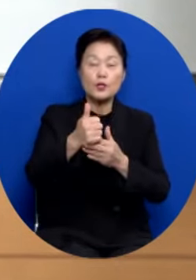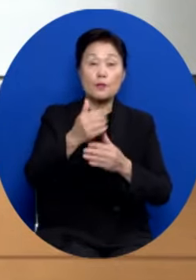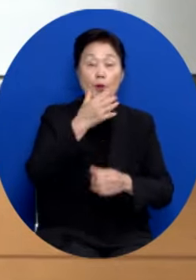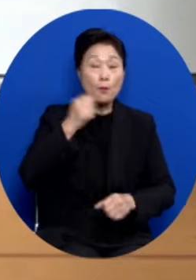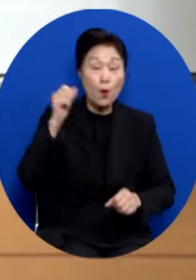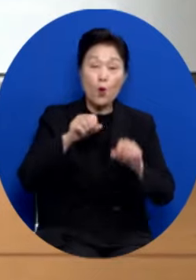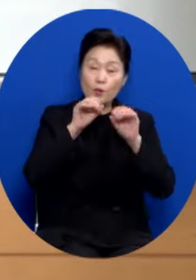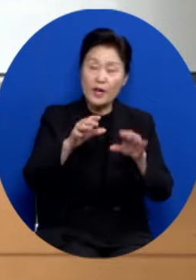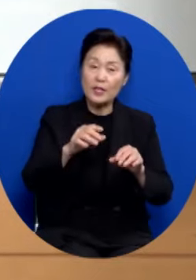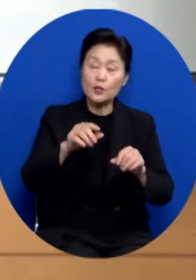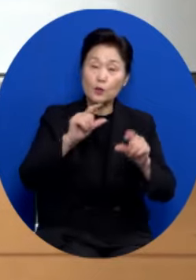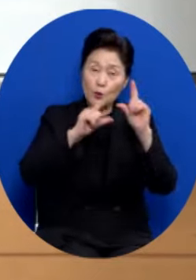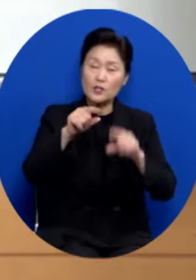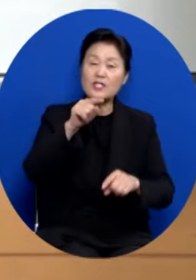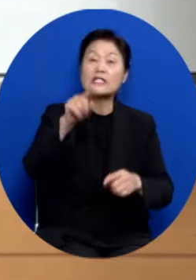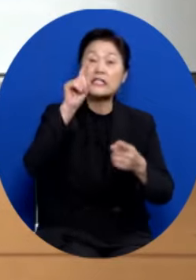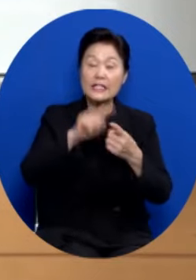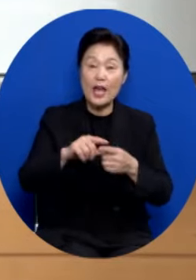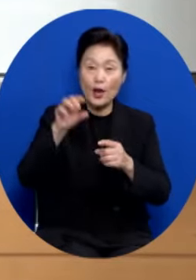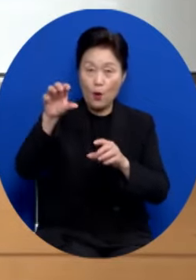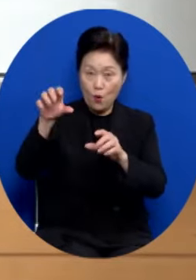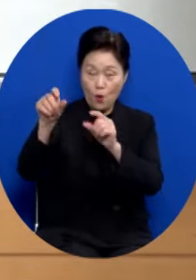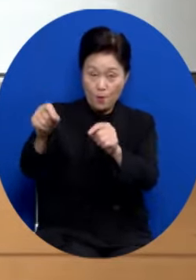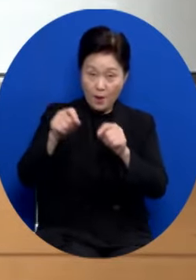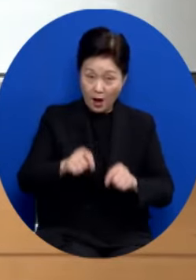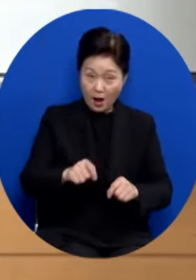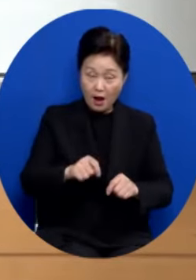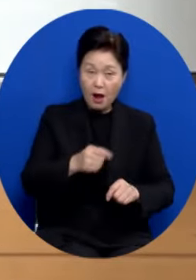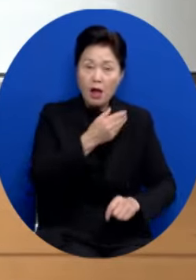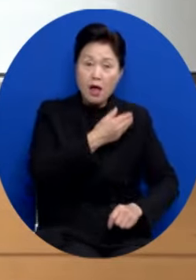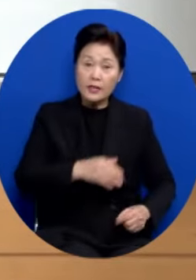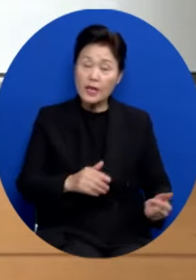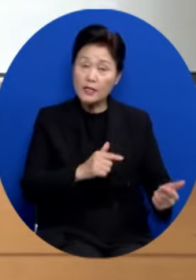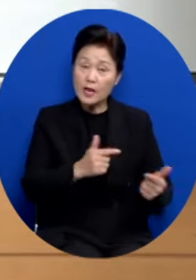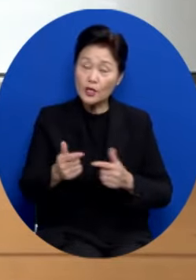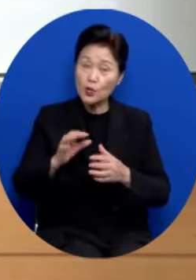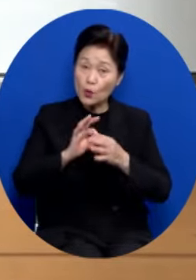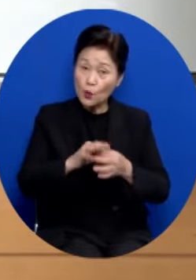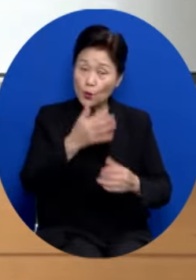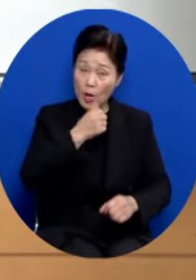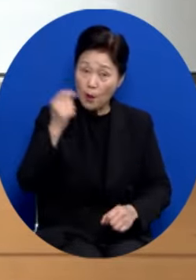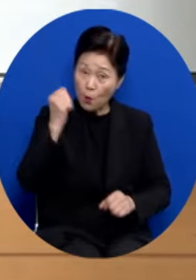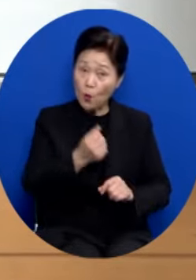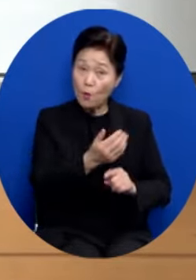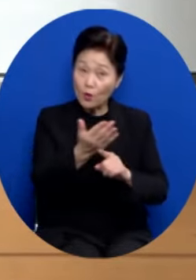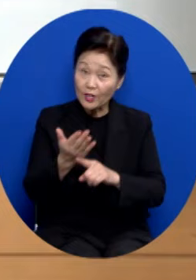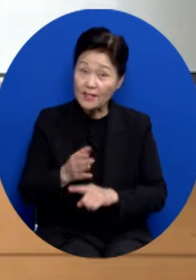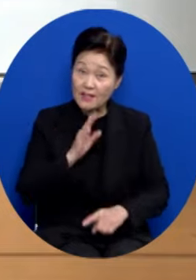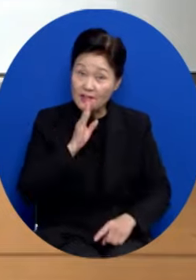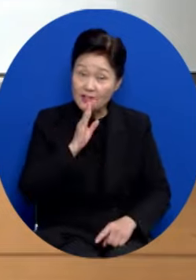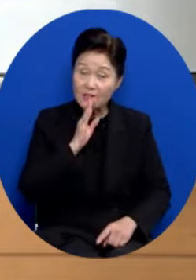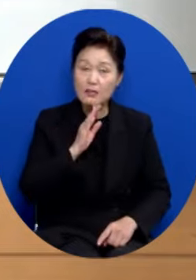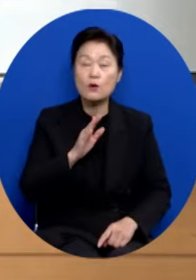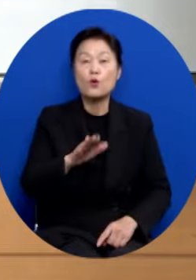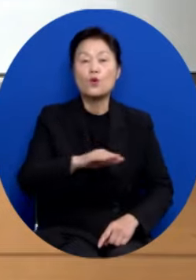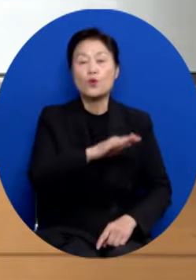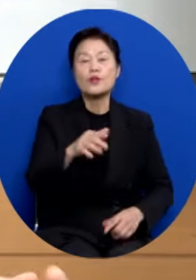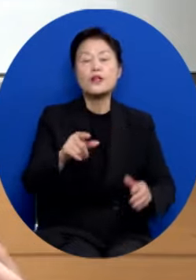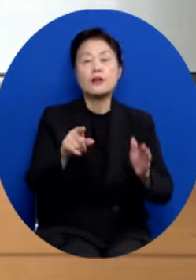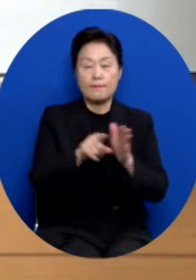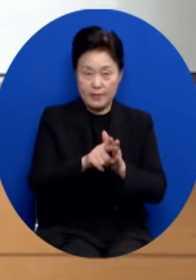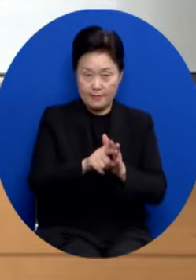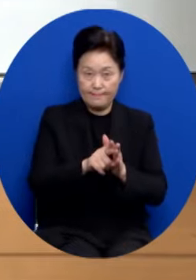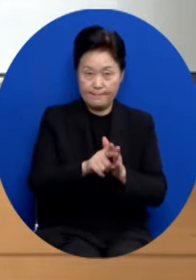되거든요. 예수님이 목회를 하게 된 거는 제자들을 불러서 했다는 걸 알았어요. 그리고 우리의 신앙생활은